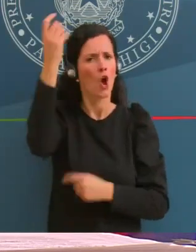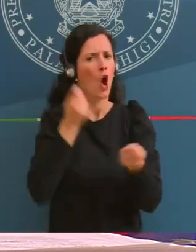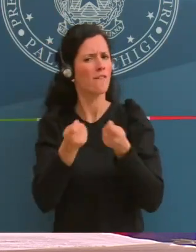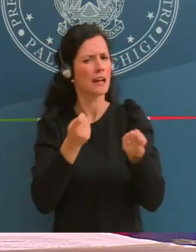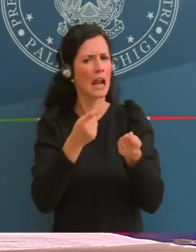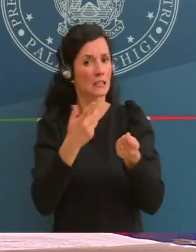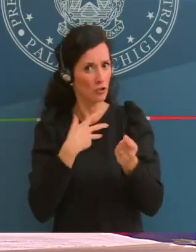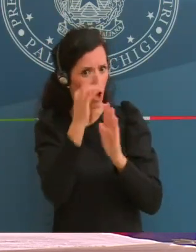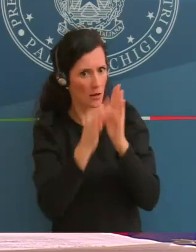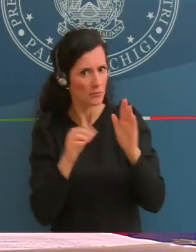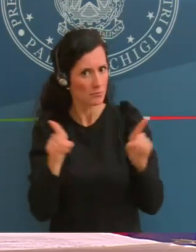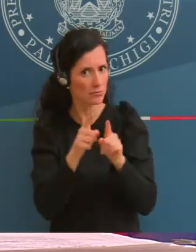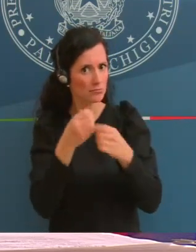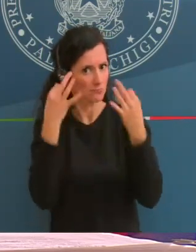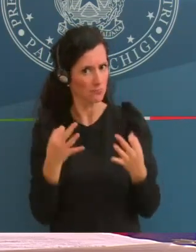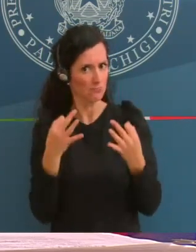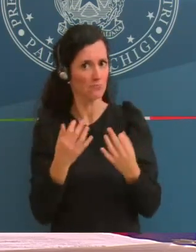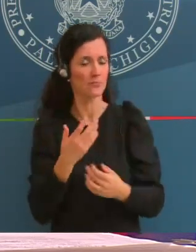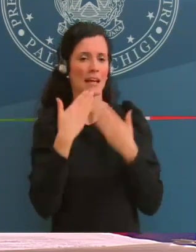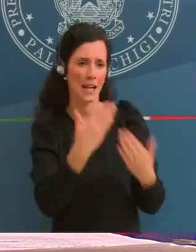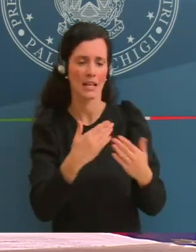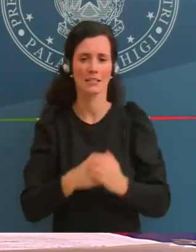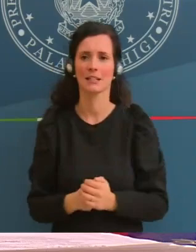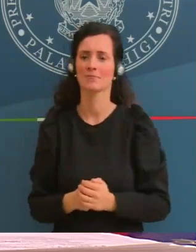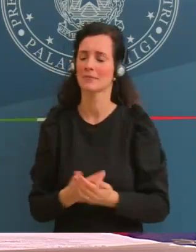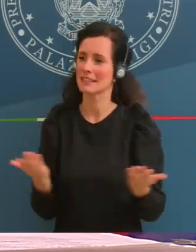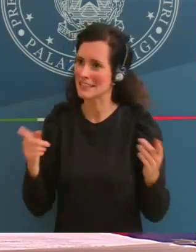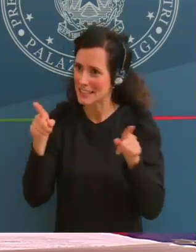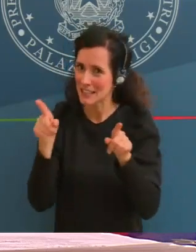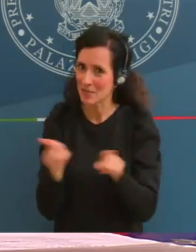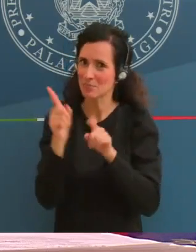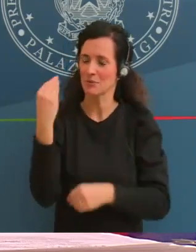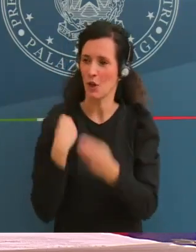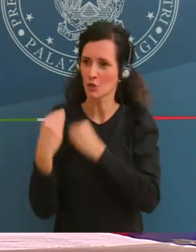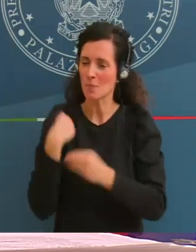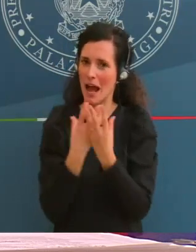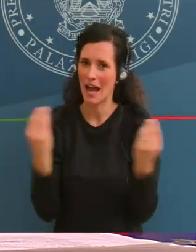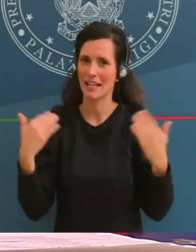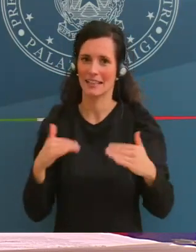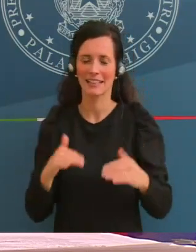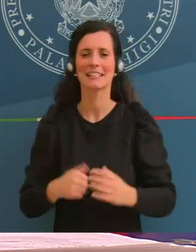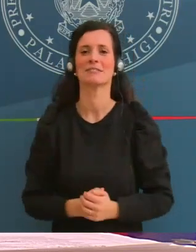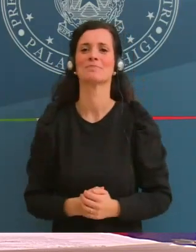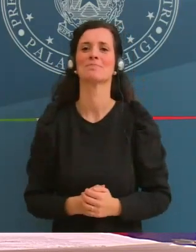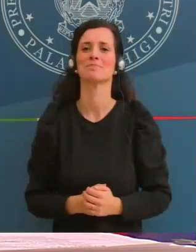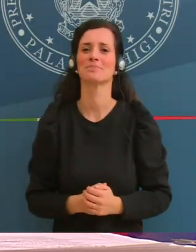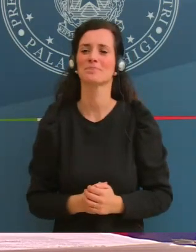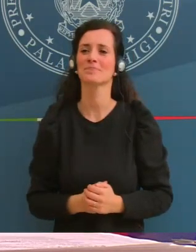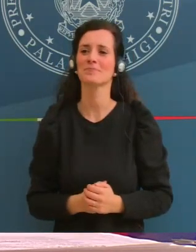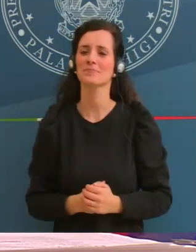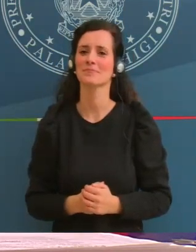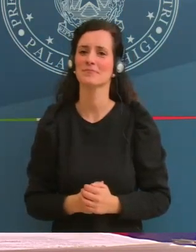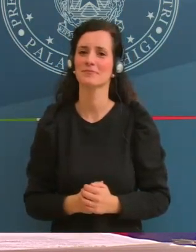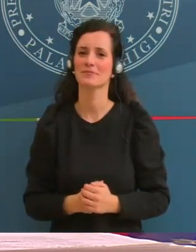quanto riguarda questo governo si continua a dire che ritarda su alcuni dossier ma io vorrei dire che